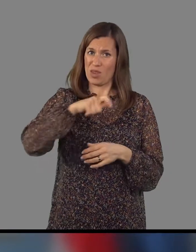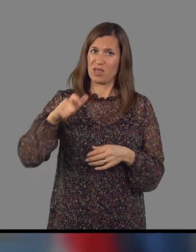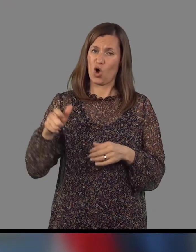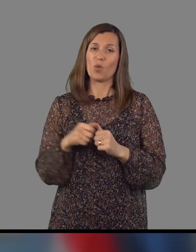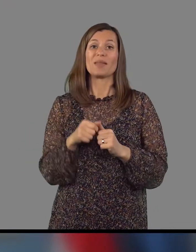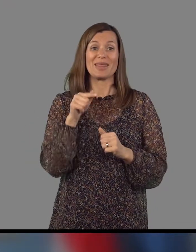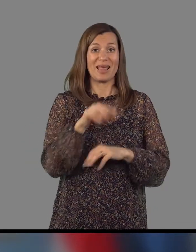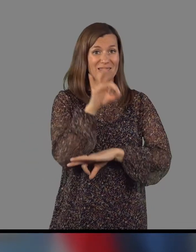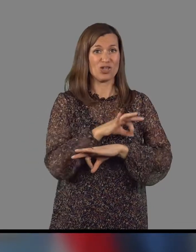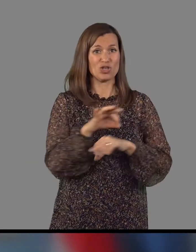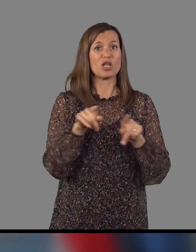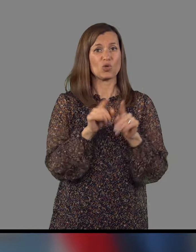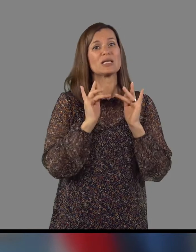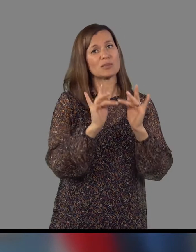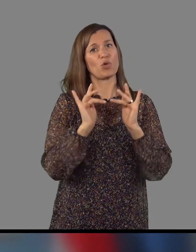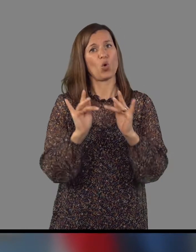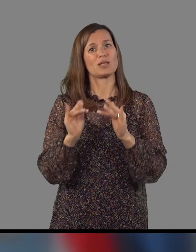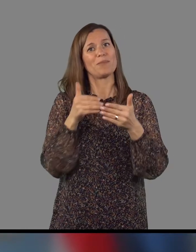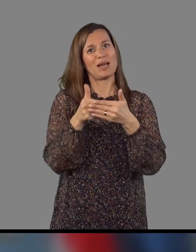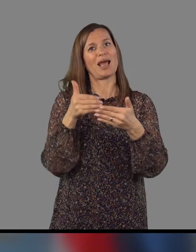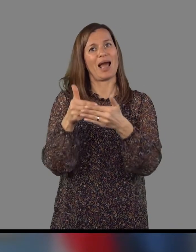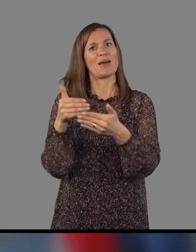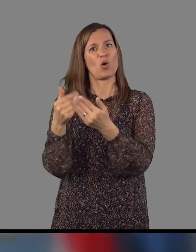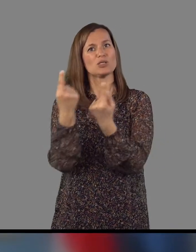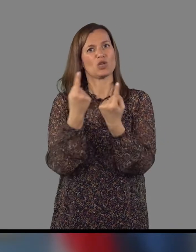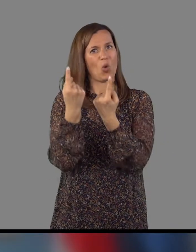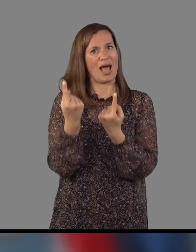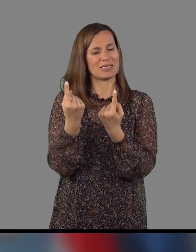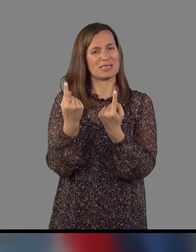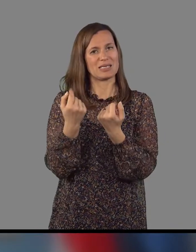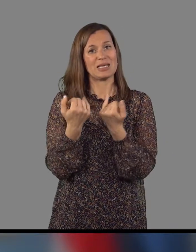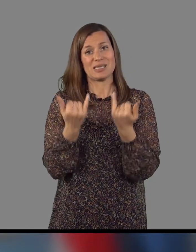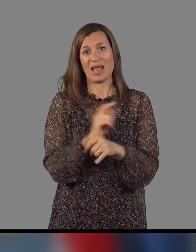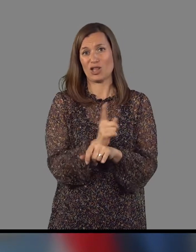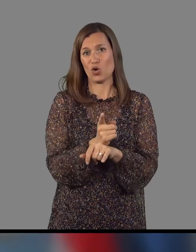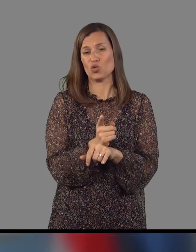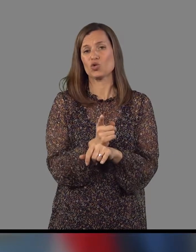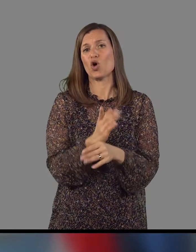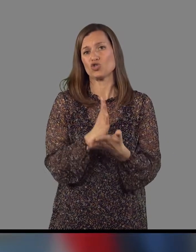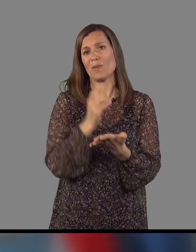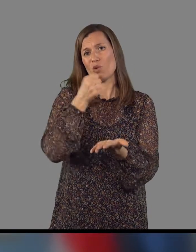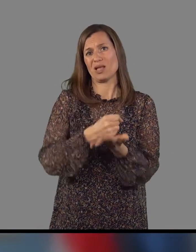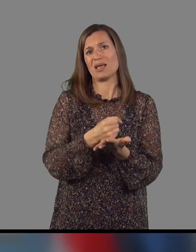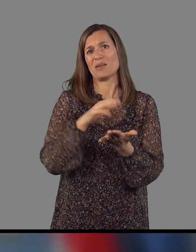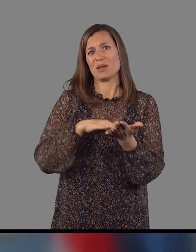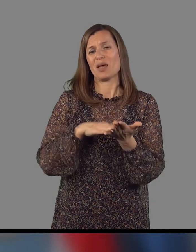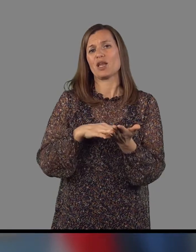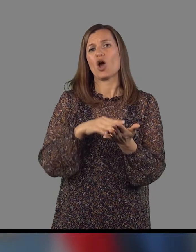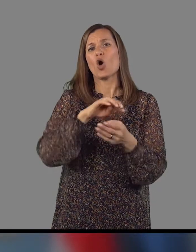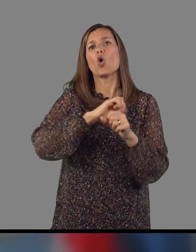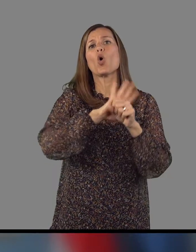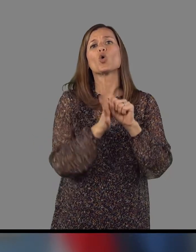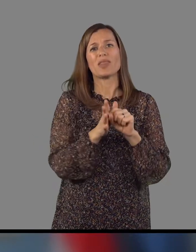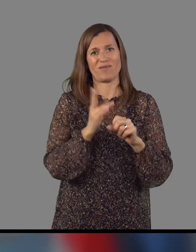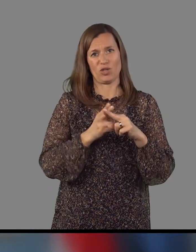bolnikov te načrte seveda tudi sproti prilagajamo situaciji, kot je bilo že poudarjeno, trenutno potrjenega primera